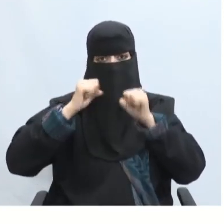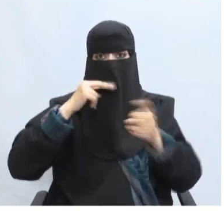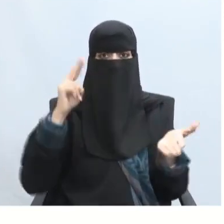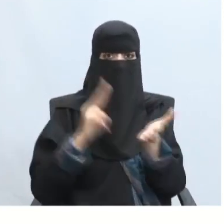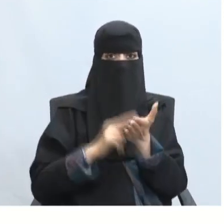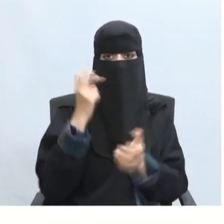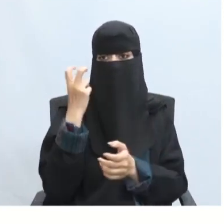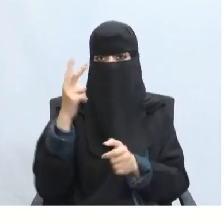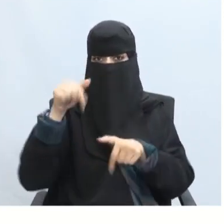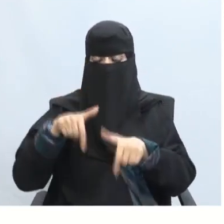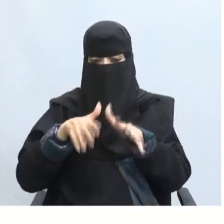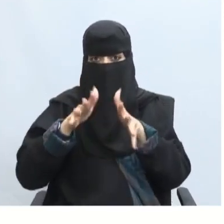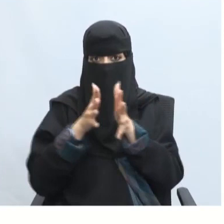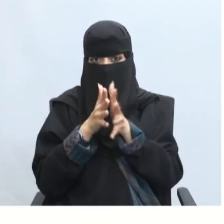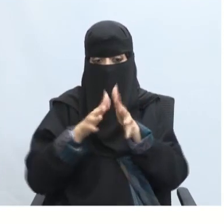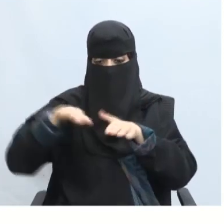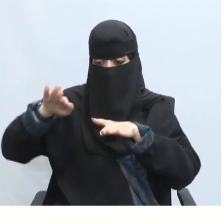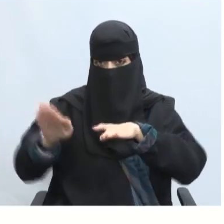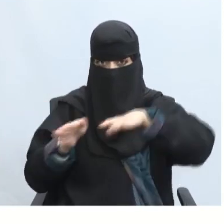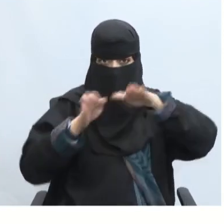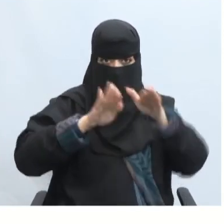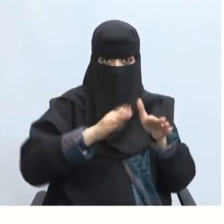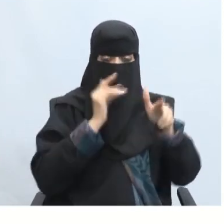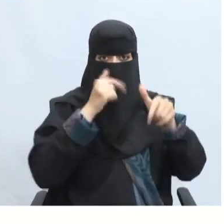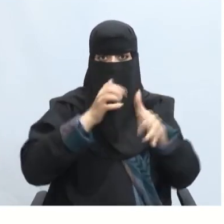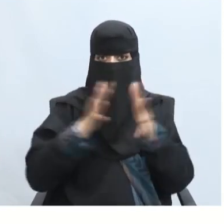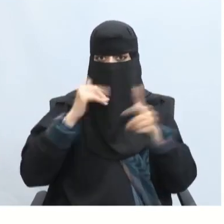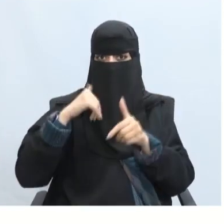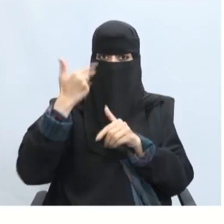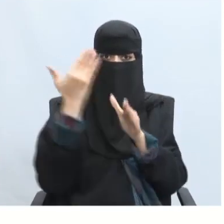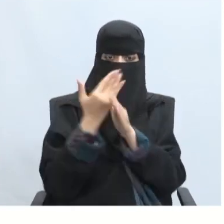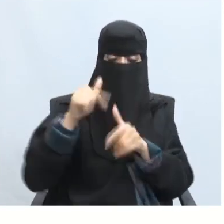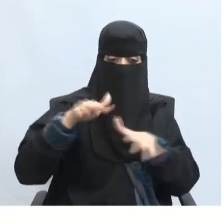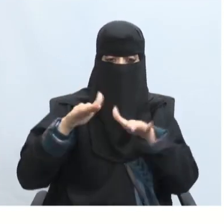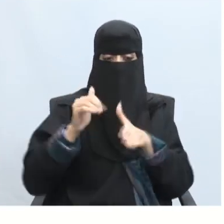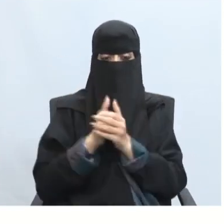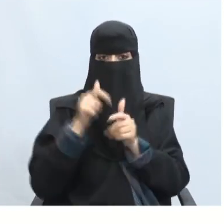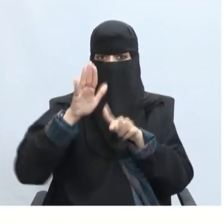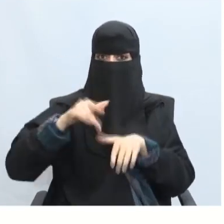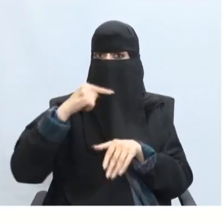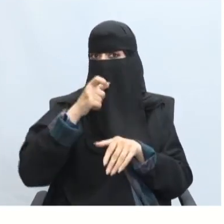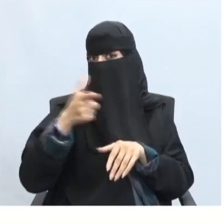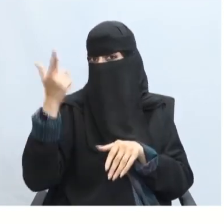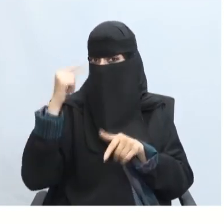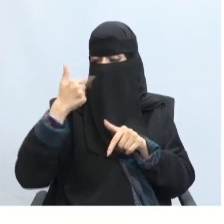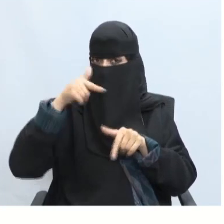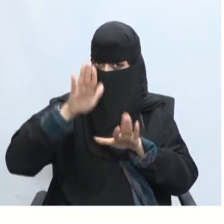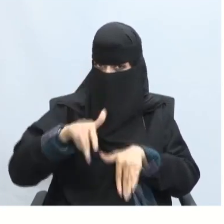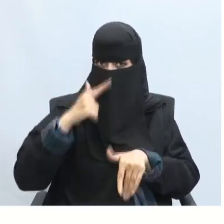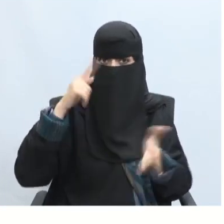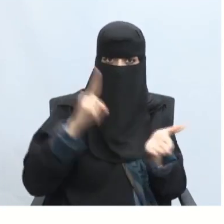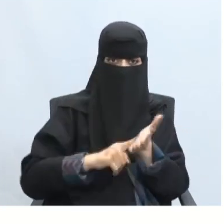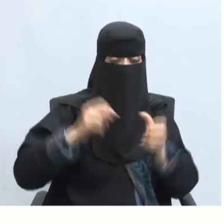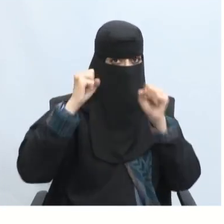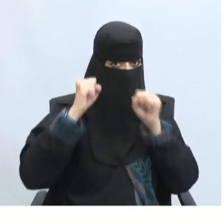بران عن حجم الامواج الزلزاليه الناجمه عن الزلزال حيث ذكرنا اعزائي الطلبه بان